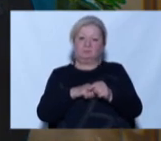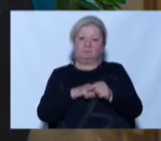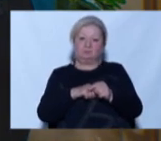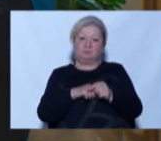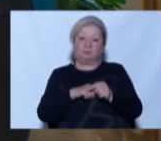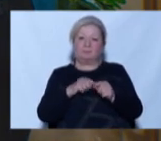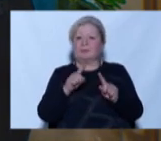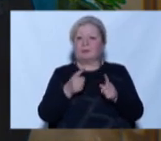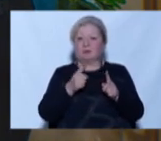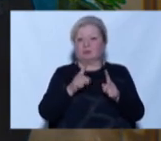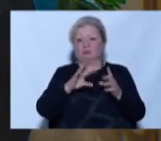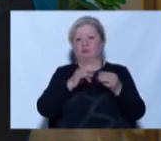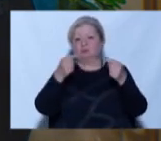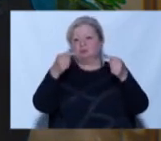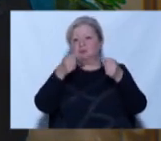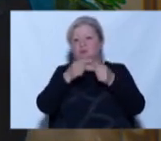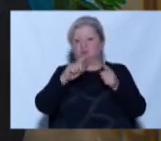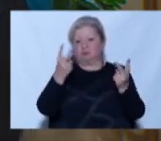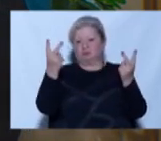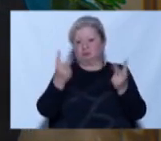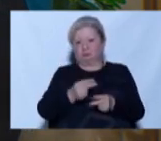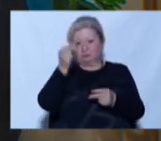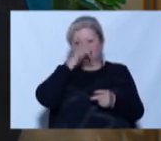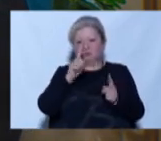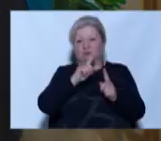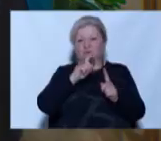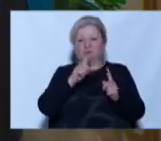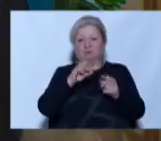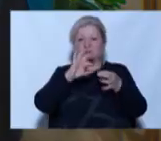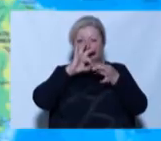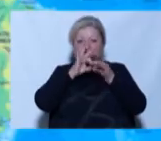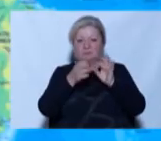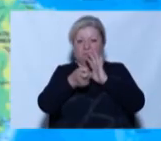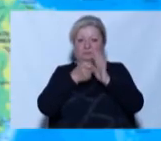უფრო მეტი სიზუსტე და უფრო მეტი სიცხადე ყოფილიყო მისთვის.